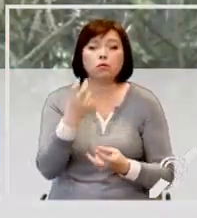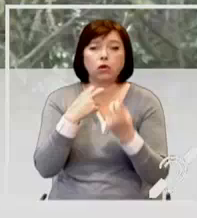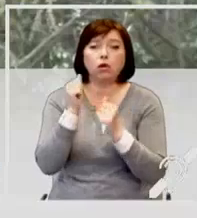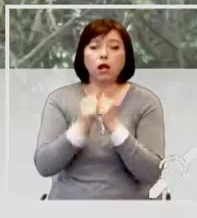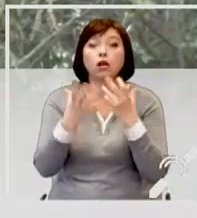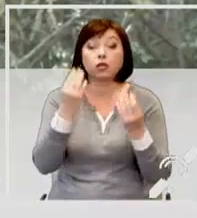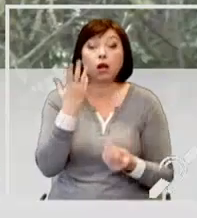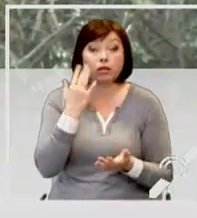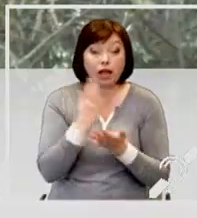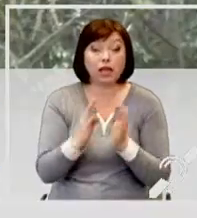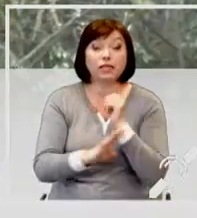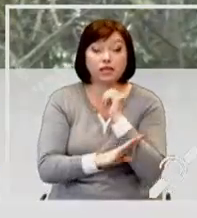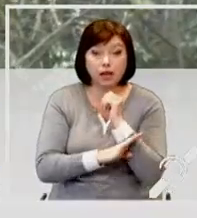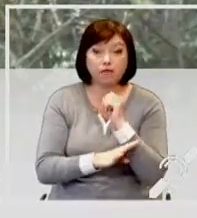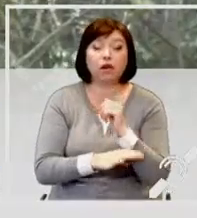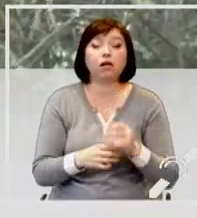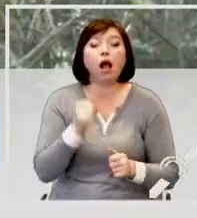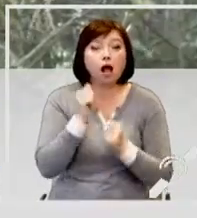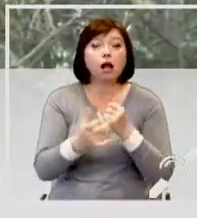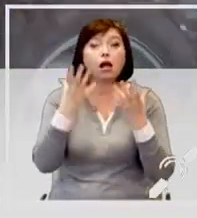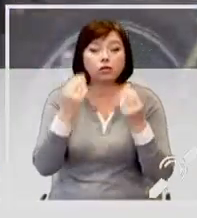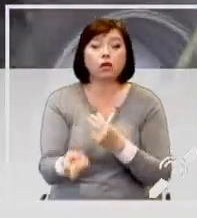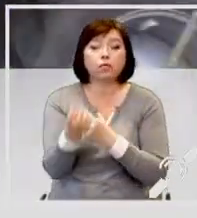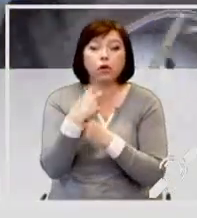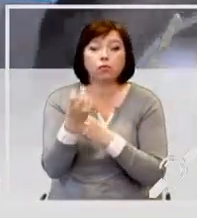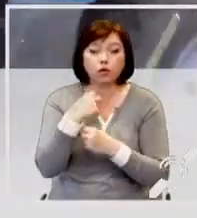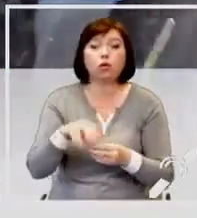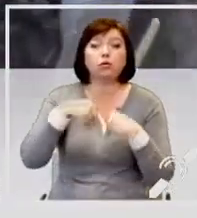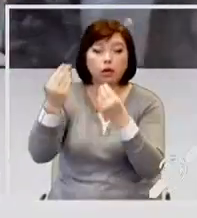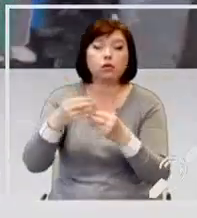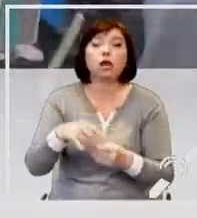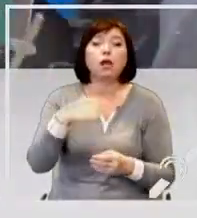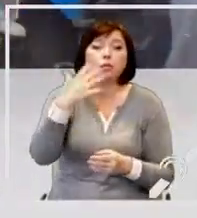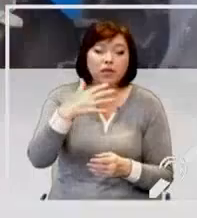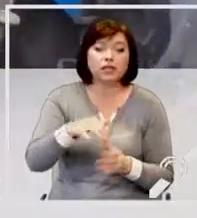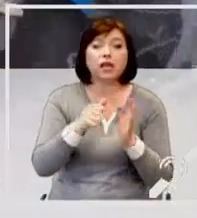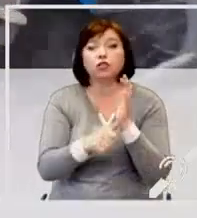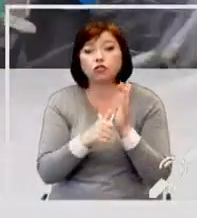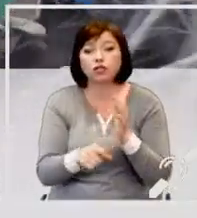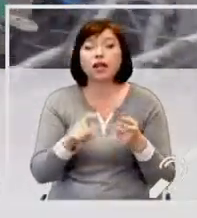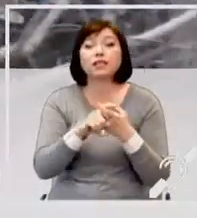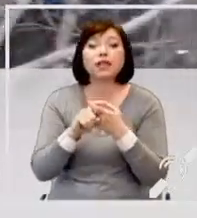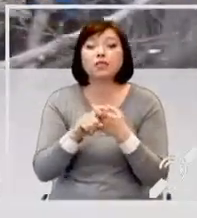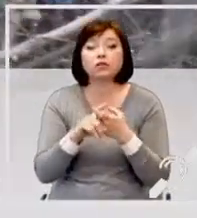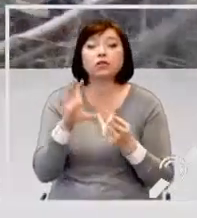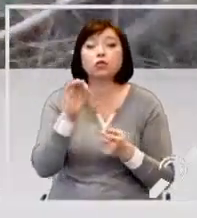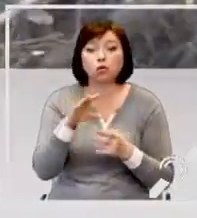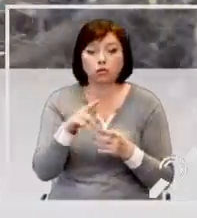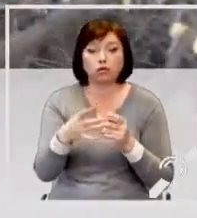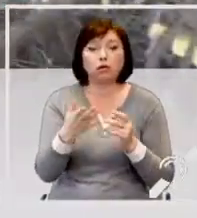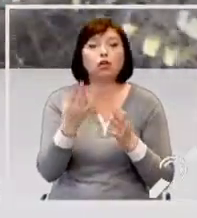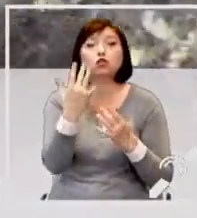lemn în teren, încheiem tăietură, zilnic, în toată ziua, se distribuie lemnic. 50-60, depinde de suprafața